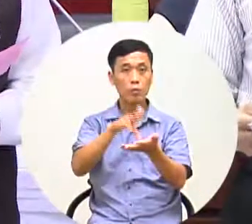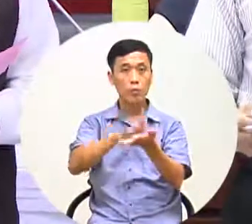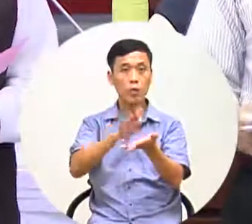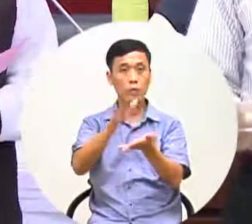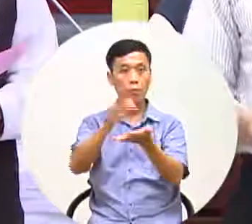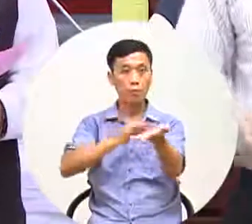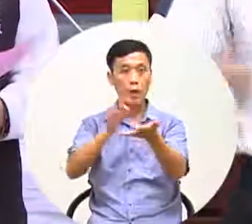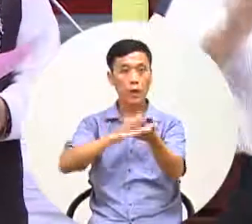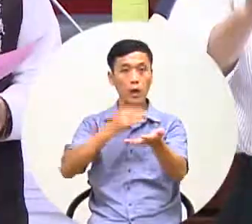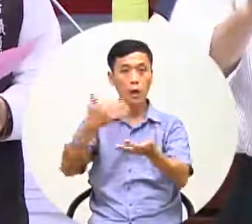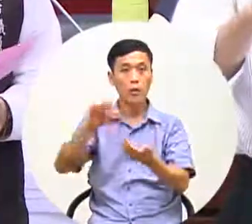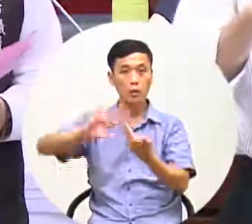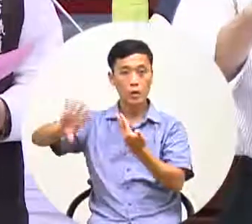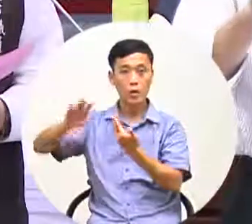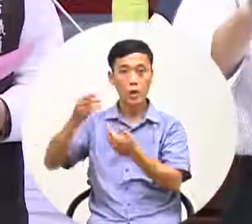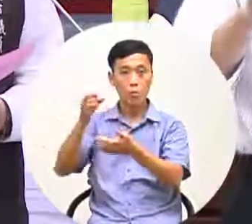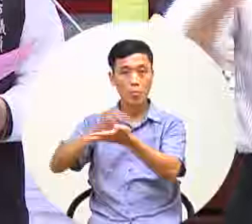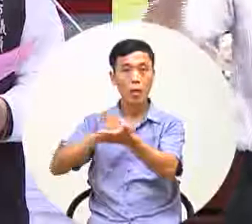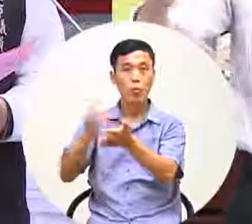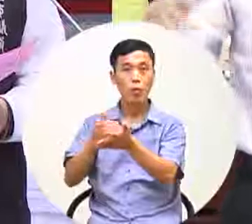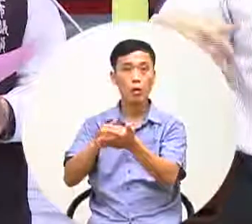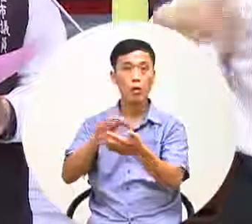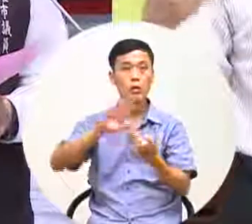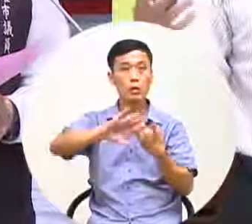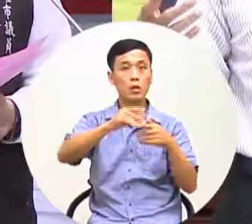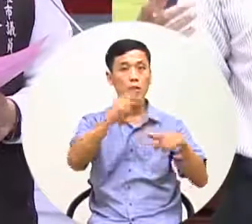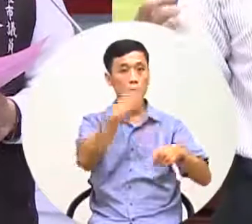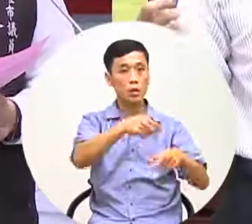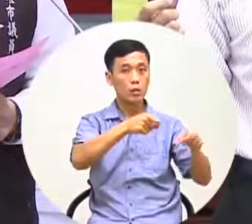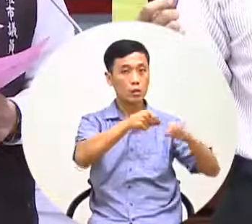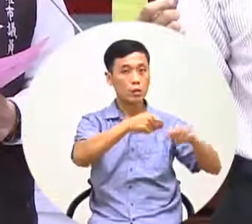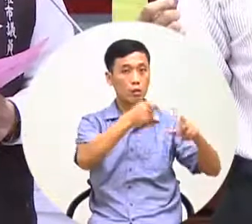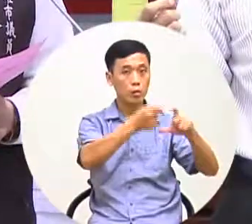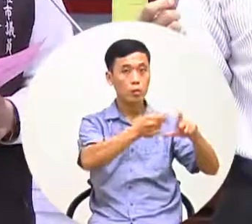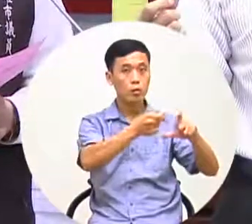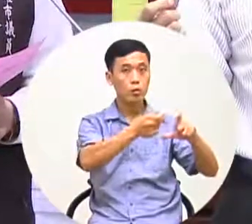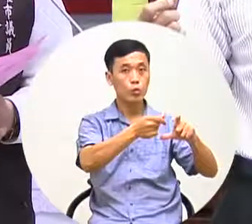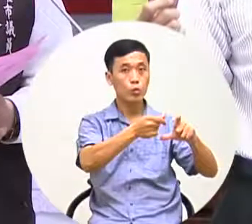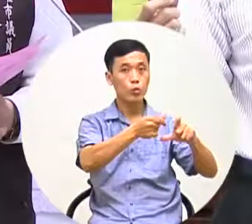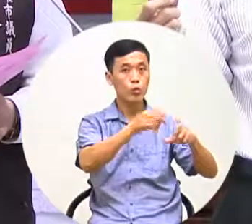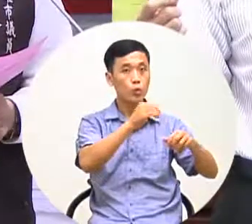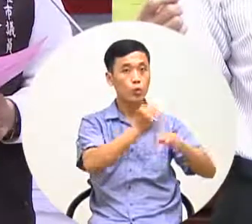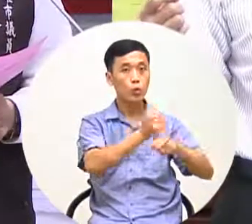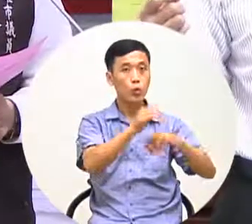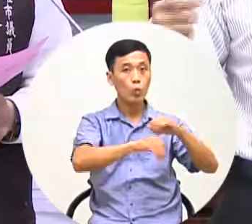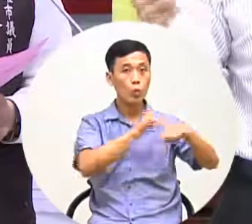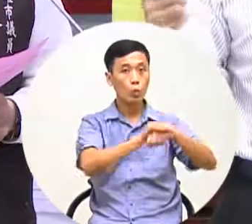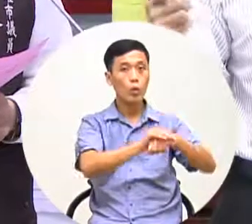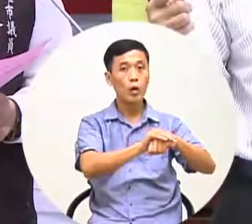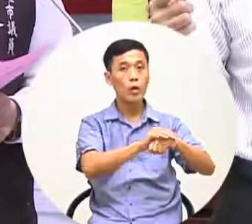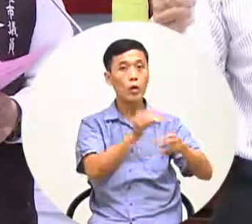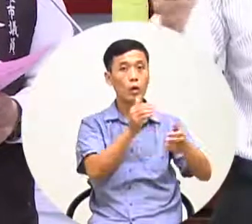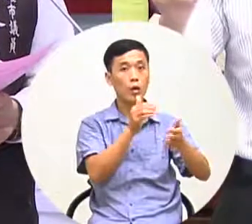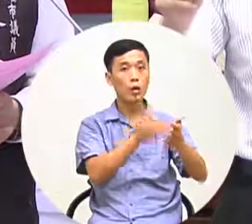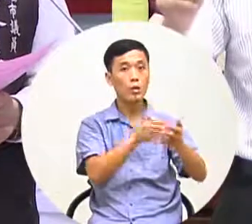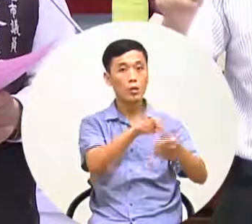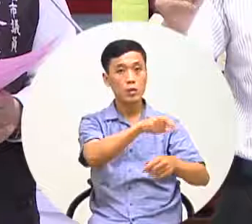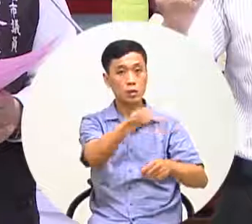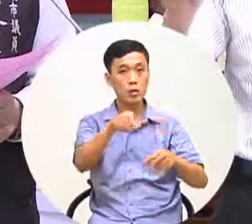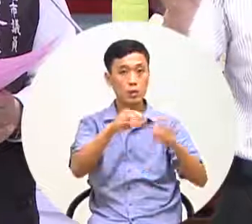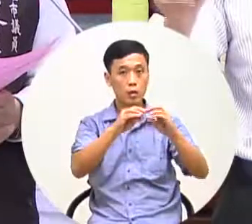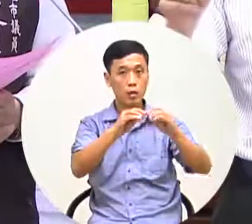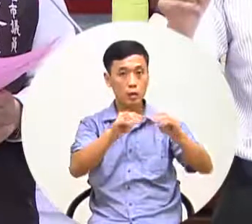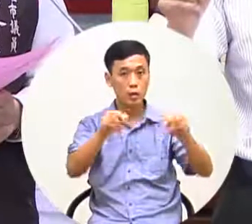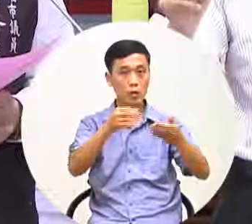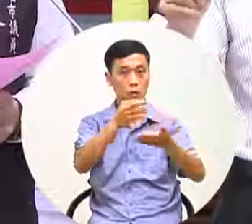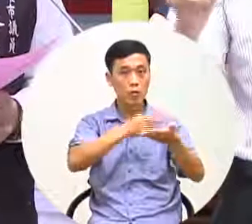都做完了吗？ 从这些标售完了，这些底会地的这个出售的款项，我们大部